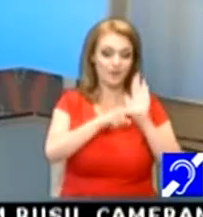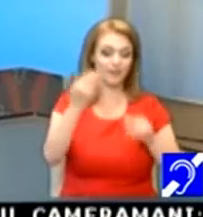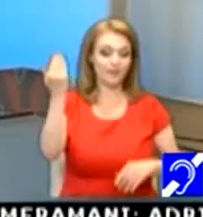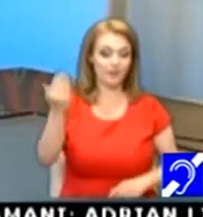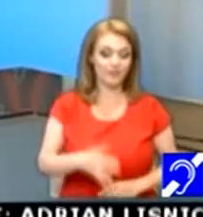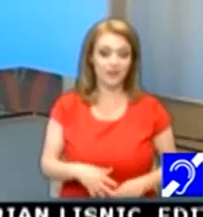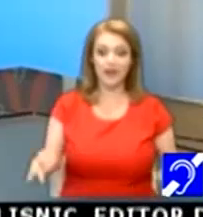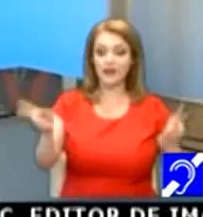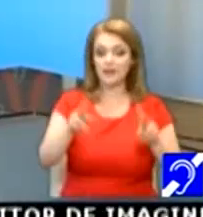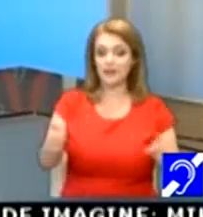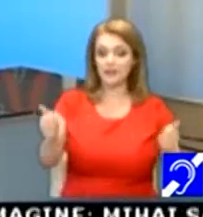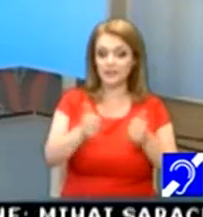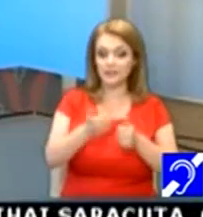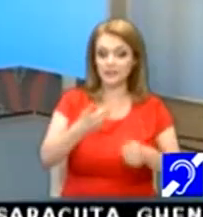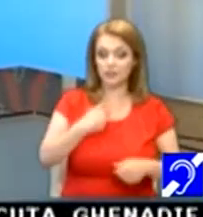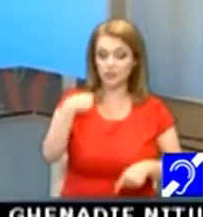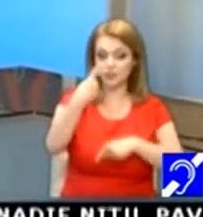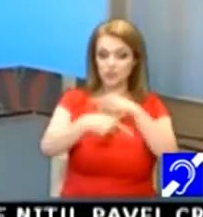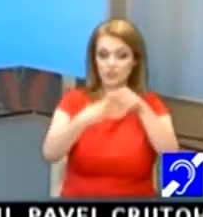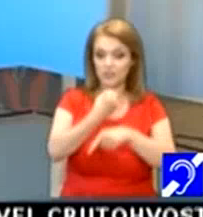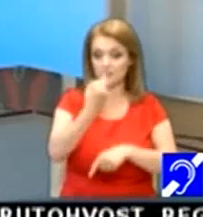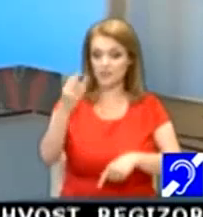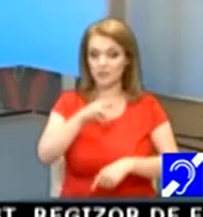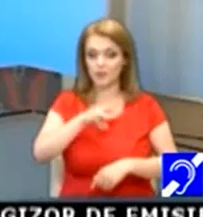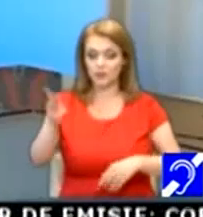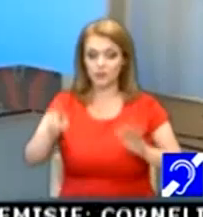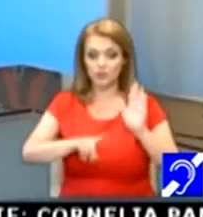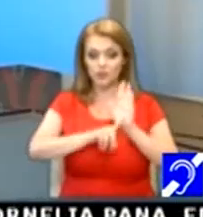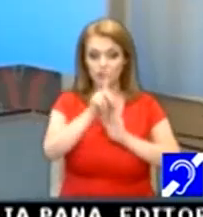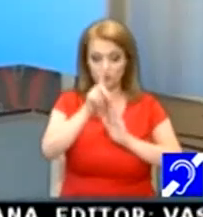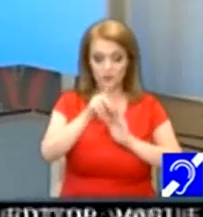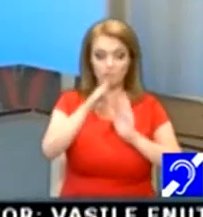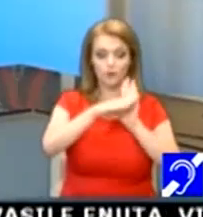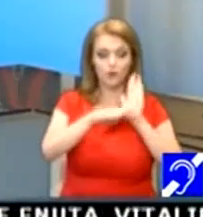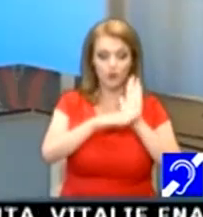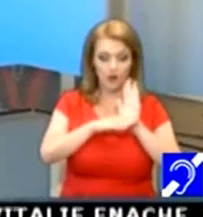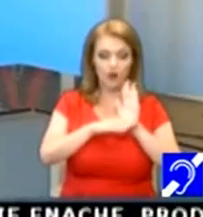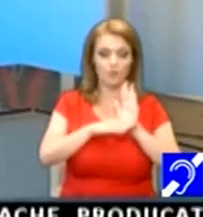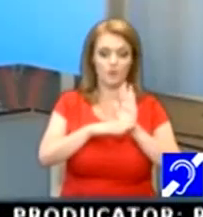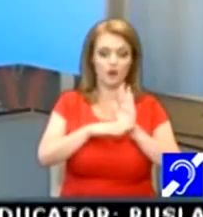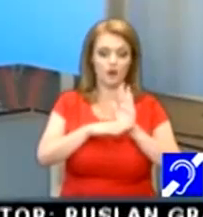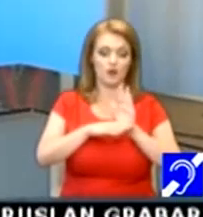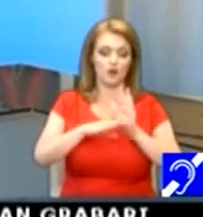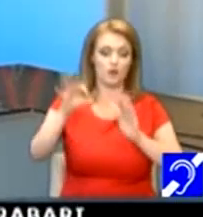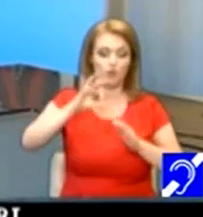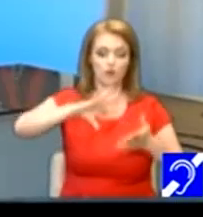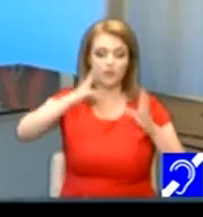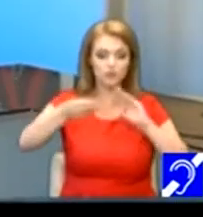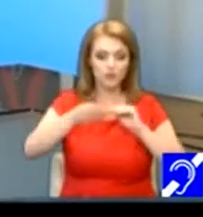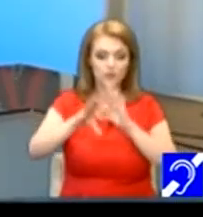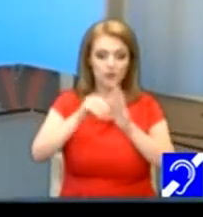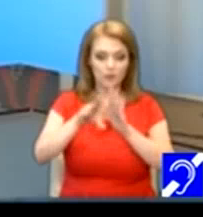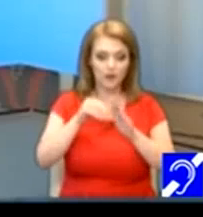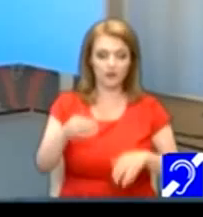dumneavoastră. Rămâneți cu TVR Moldova, unde în câteva minute începe o ediție specială dedicată rezultatelor alegerilor parlamentare.